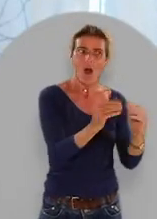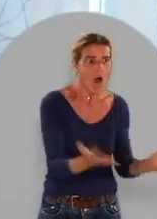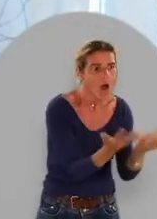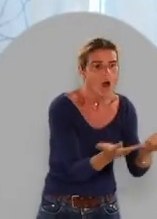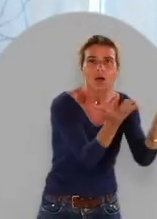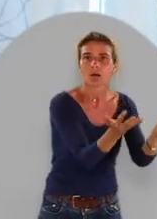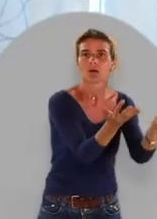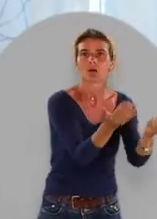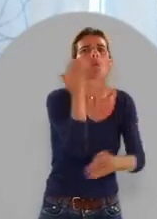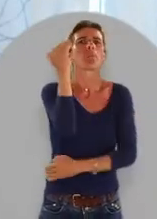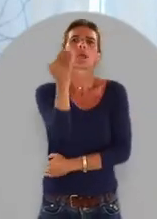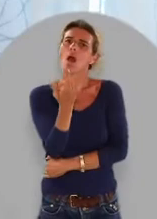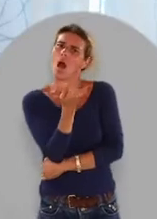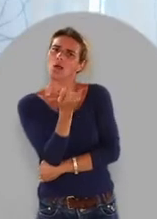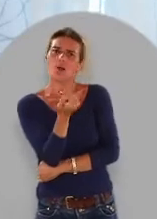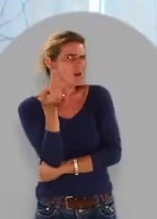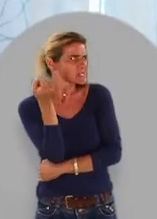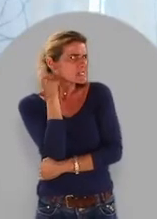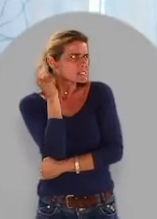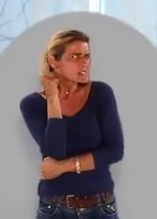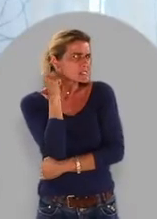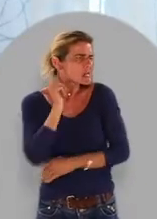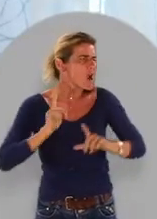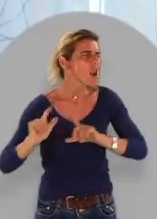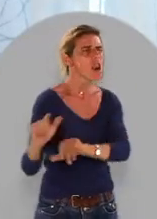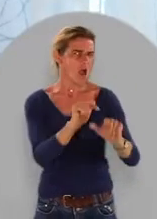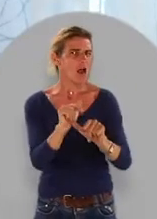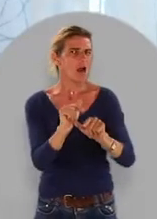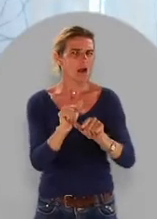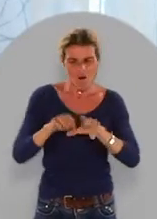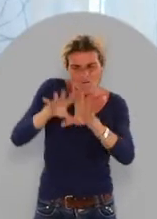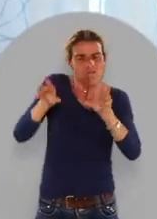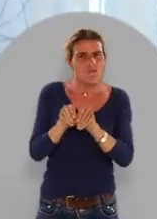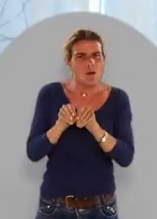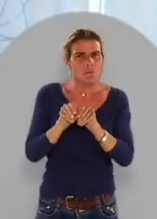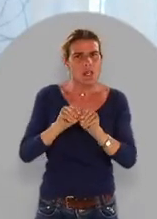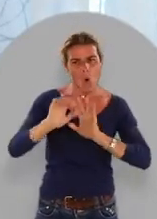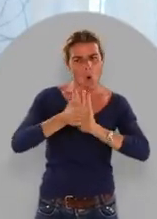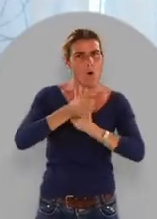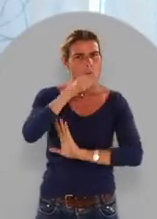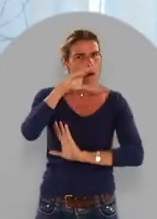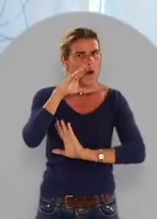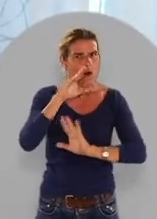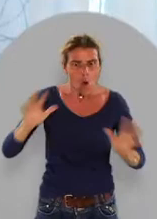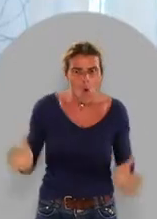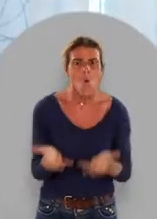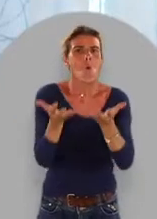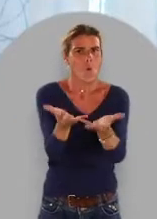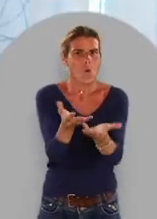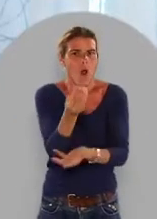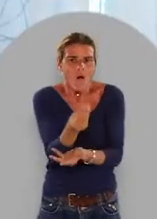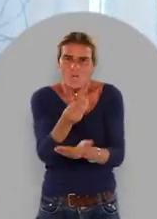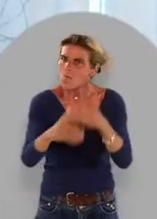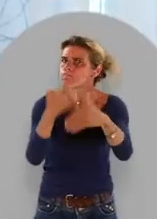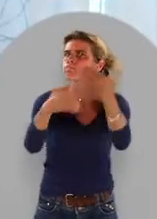l'aspect financier s'avère parfois prignant la volonté de réussir son rôle de parent doit toujours guider son